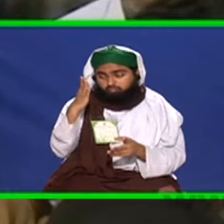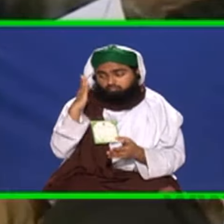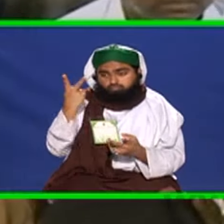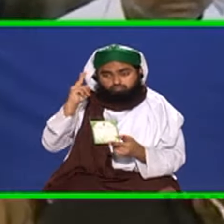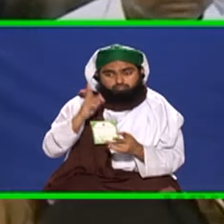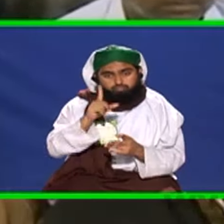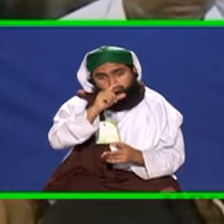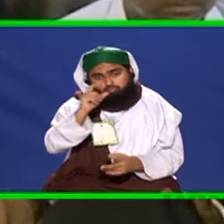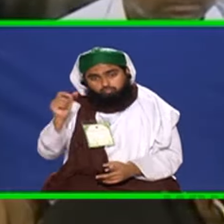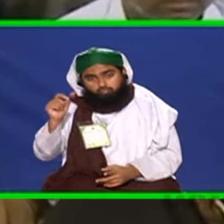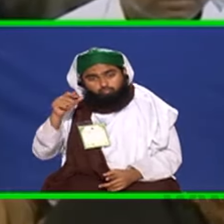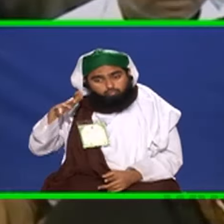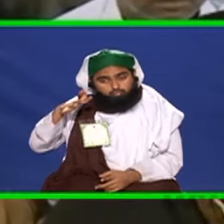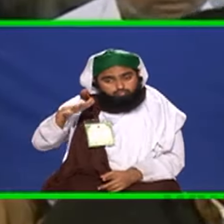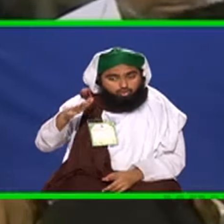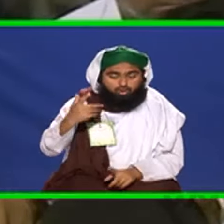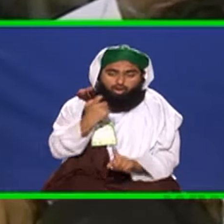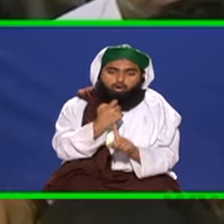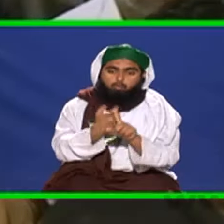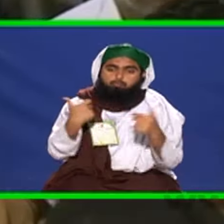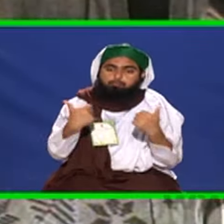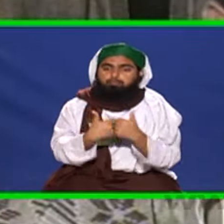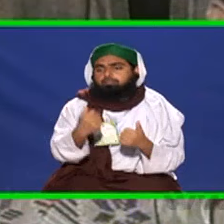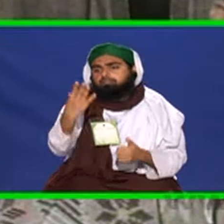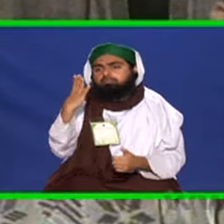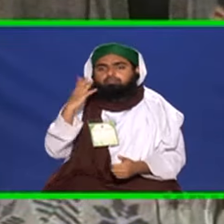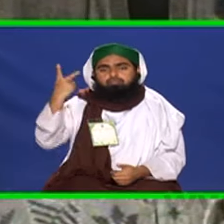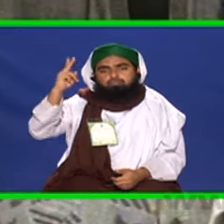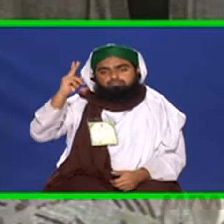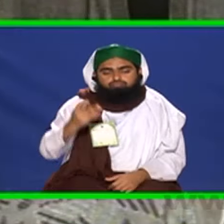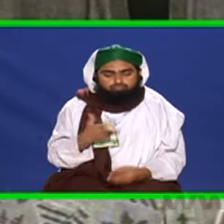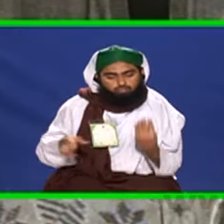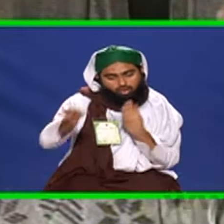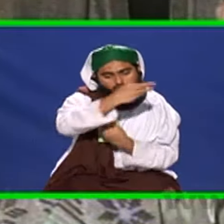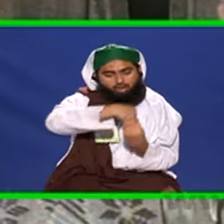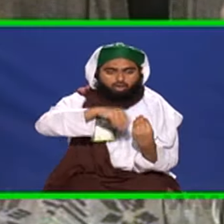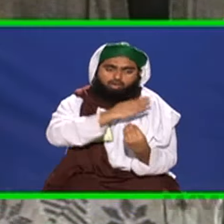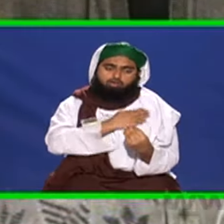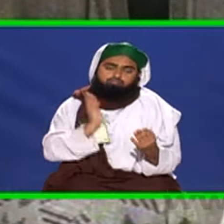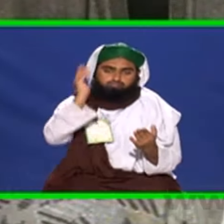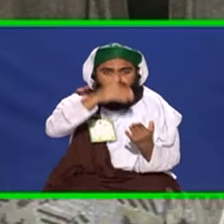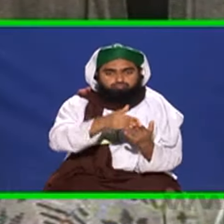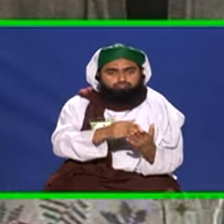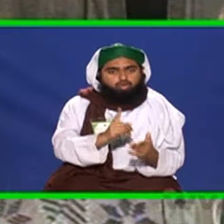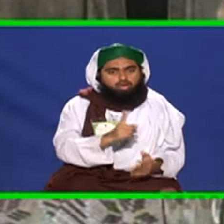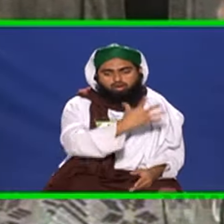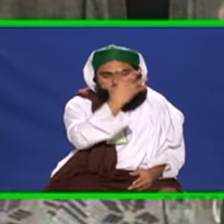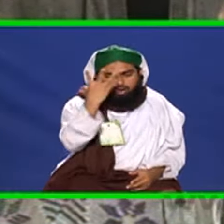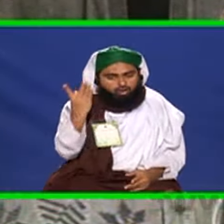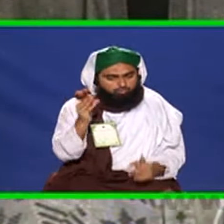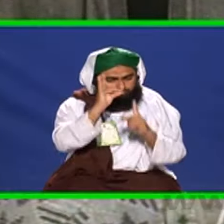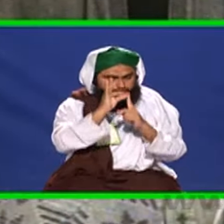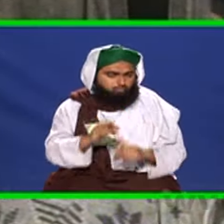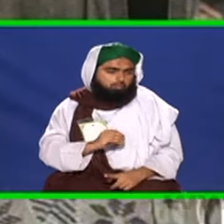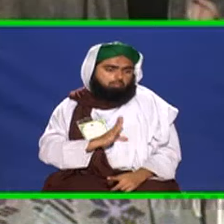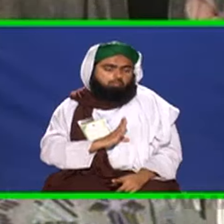کروڑ ہو گیا لاکھ سو, سو لاکھ کا ایک کروڑ ہوتا ہے. تو آپ اس حج کے لیے جاؤ گے تو روزانہ